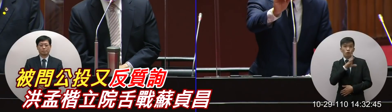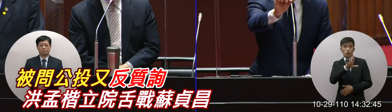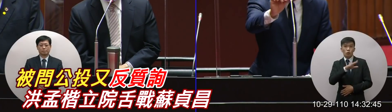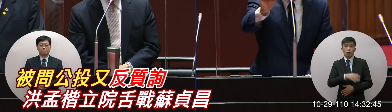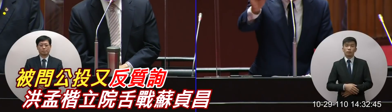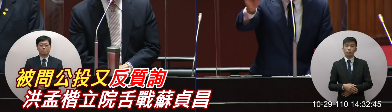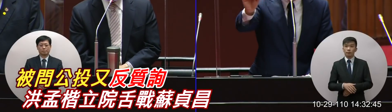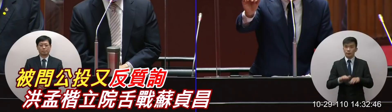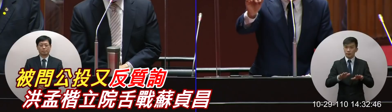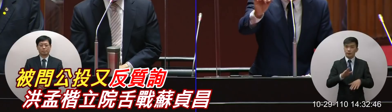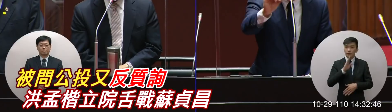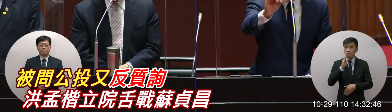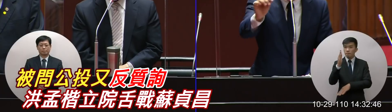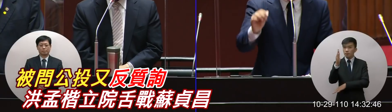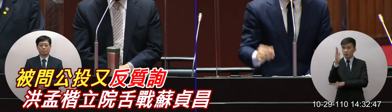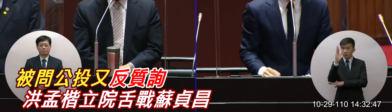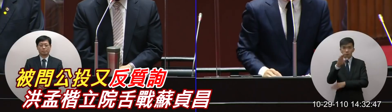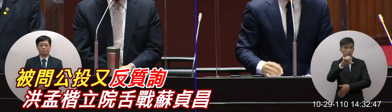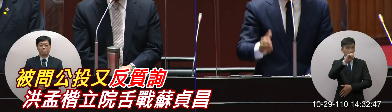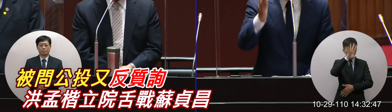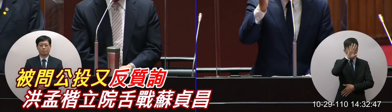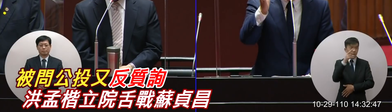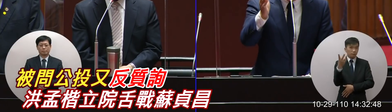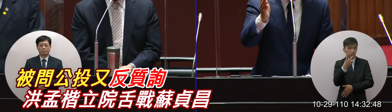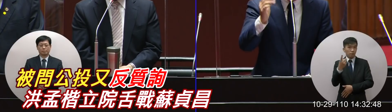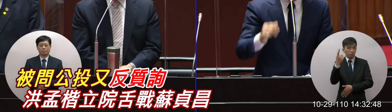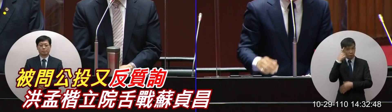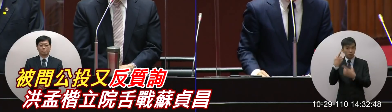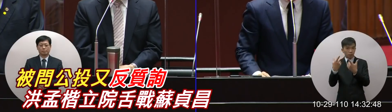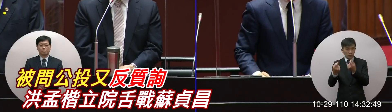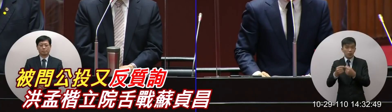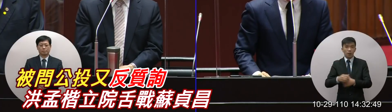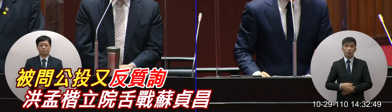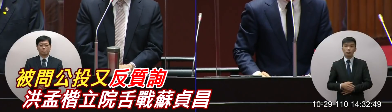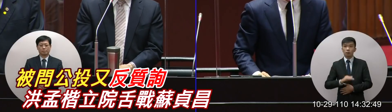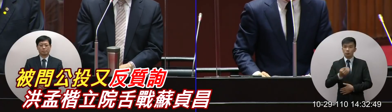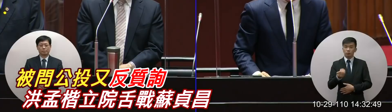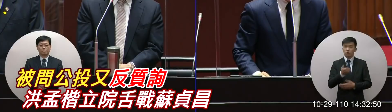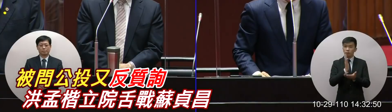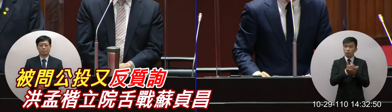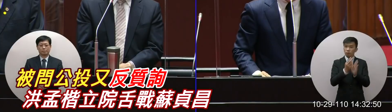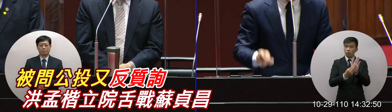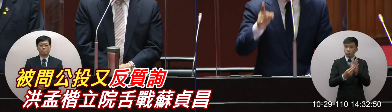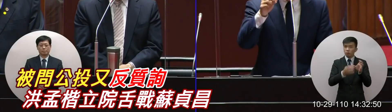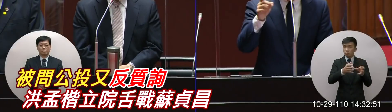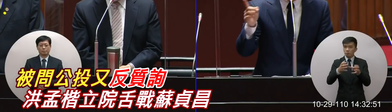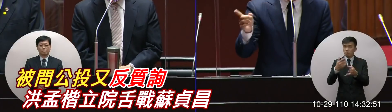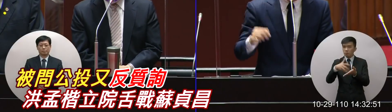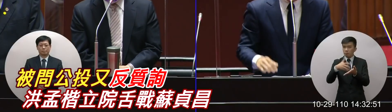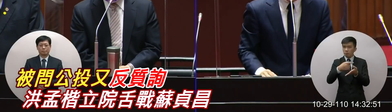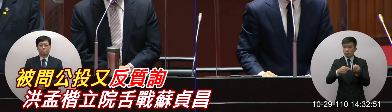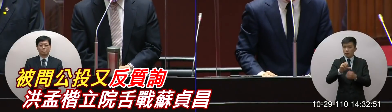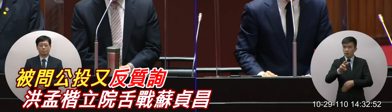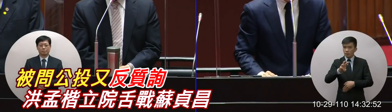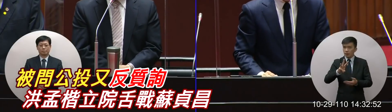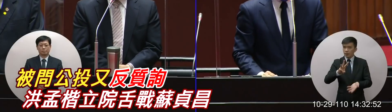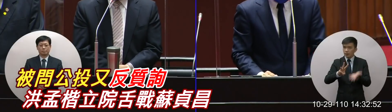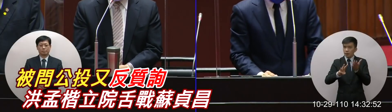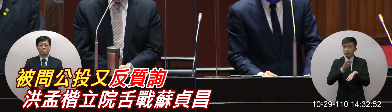现在是党跟政府都是一致的，那300场的说明会预算谁出？政府出还是政